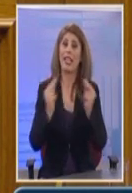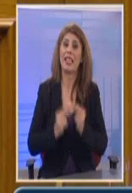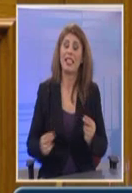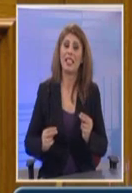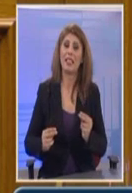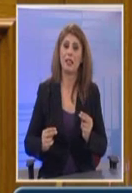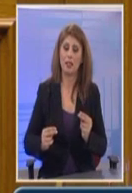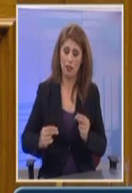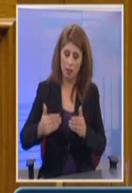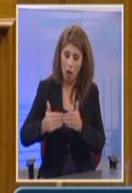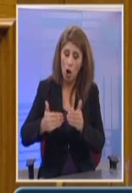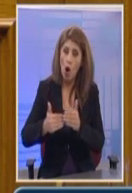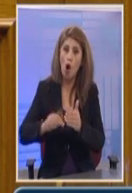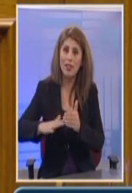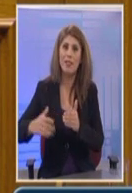στις ακτές της Τουρκίας.